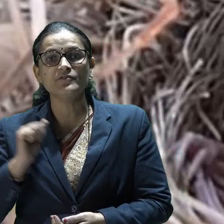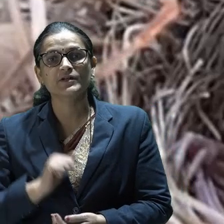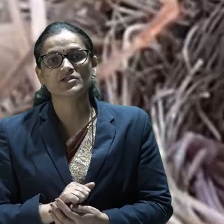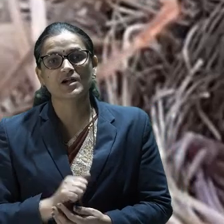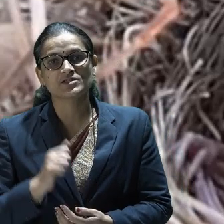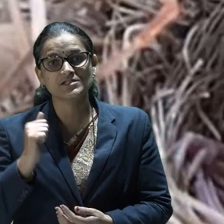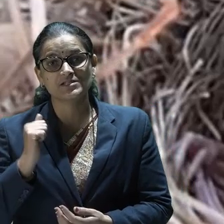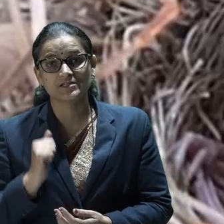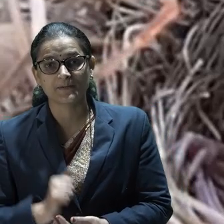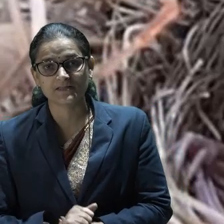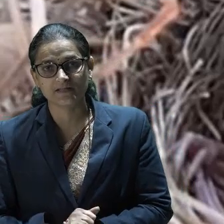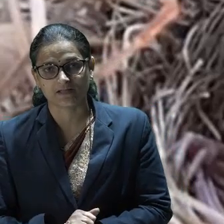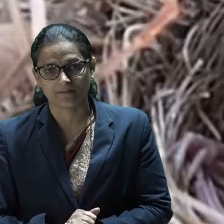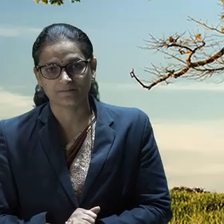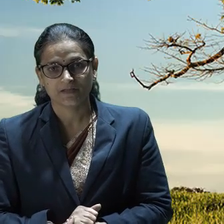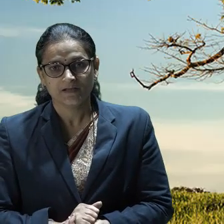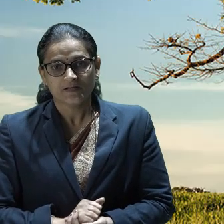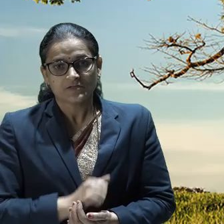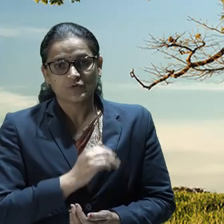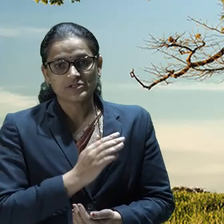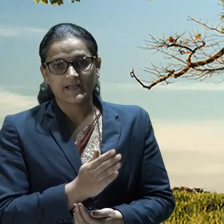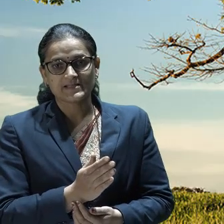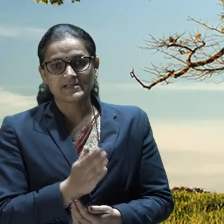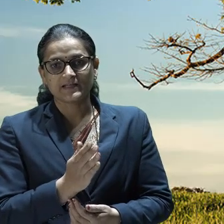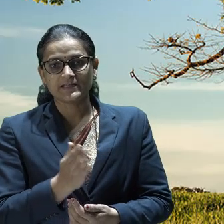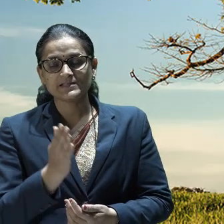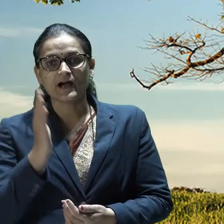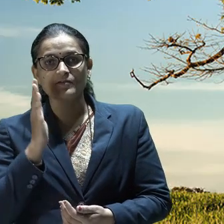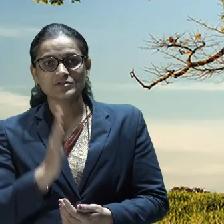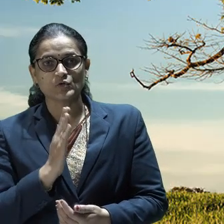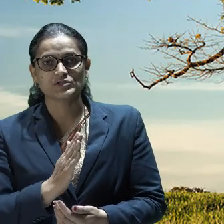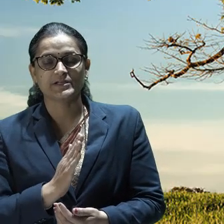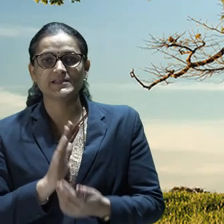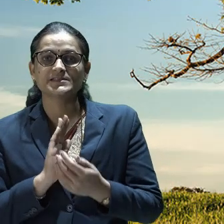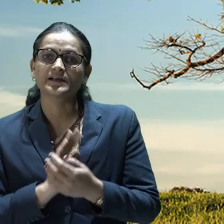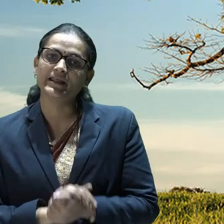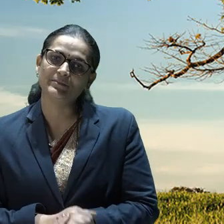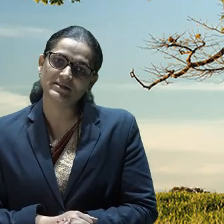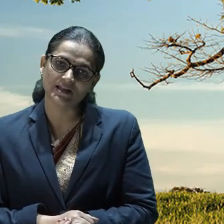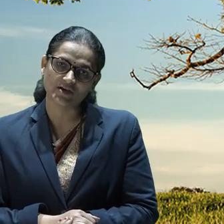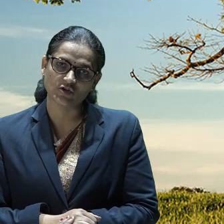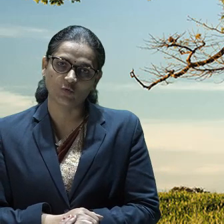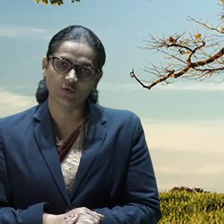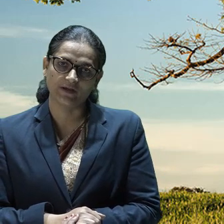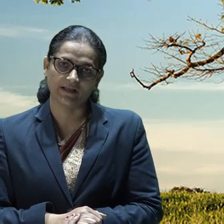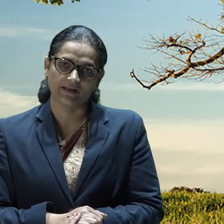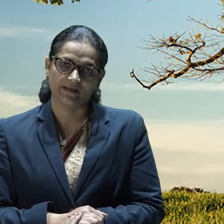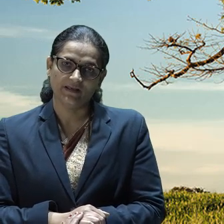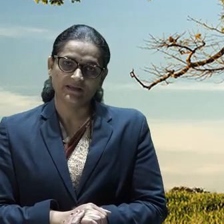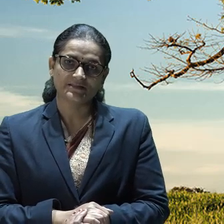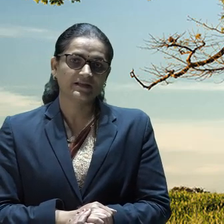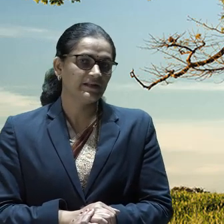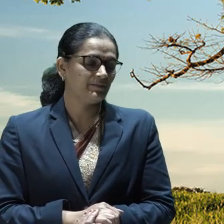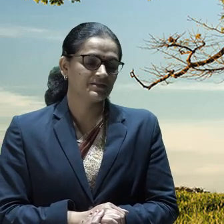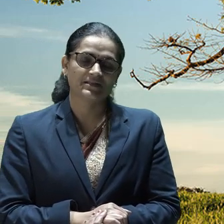सागराची अथांगता अन वृक्षाची स्थितप्रज्ञता, दुसऱ्यासाठी घाव सोसणे